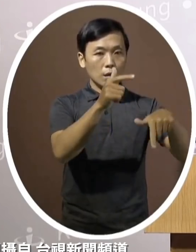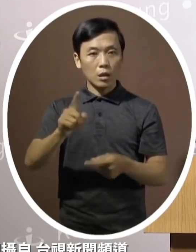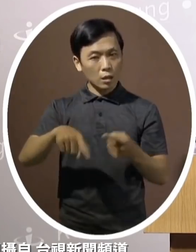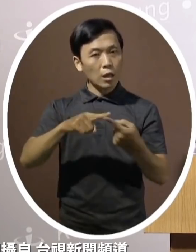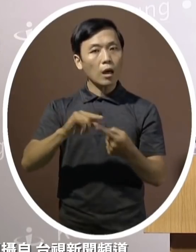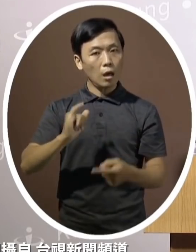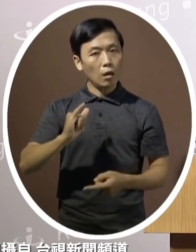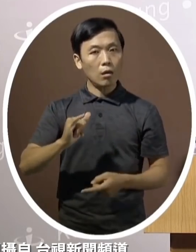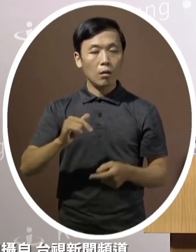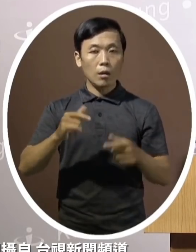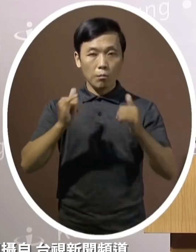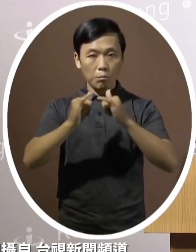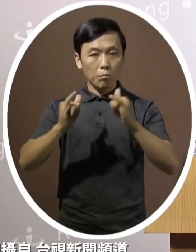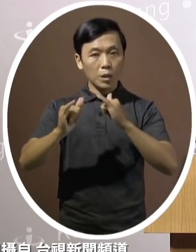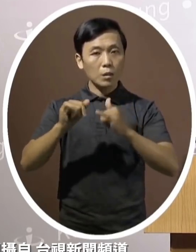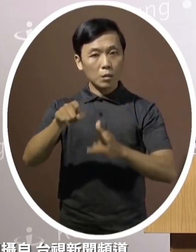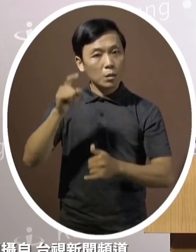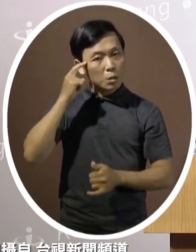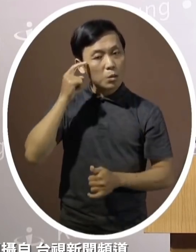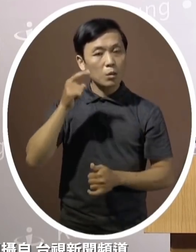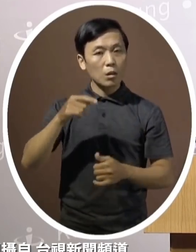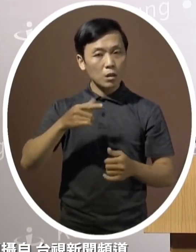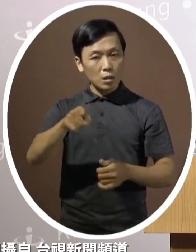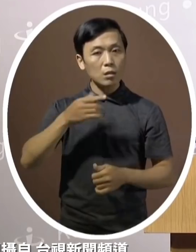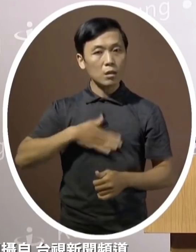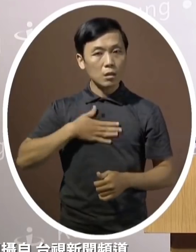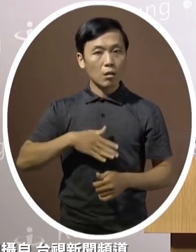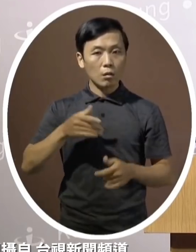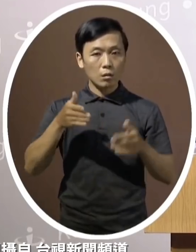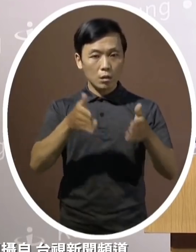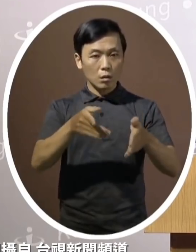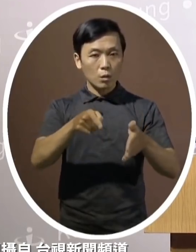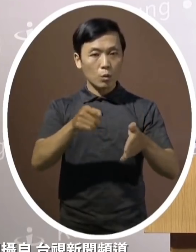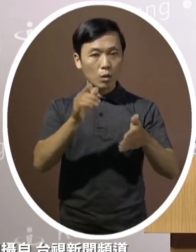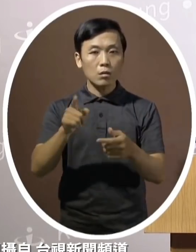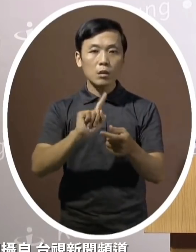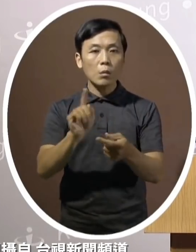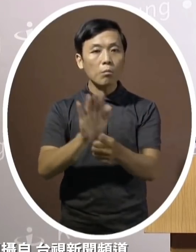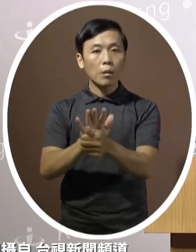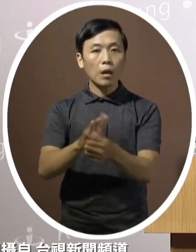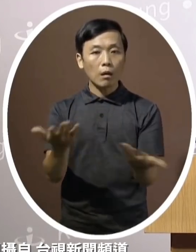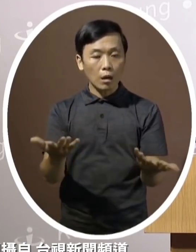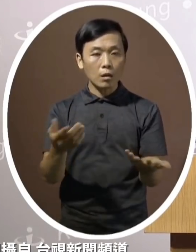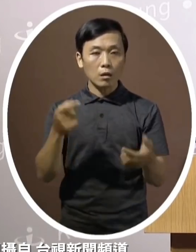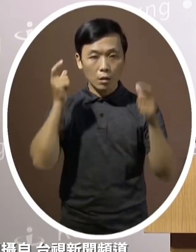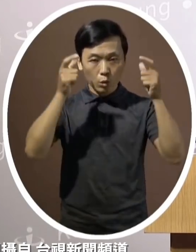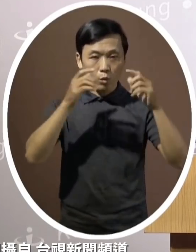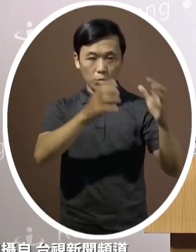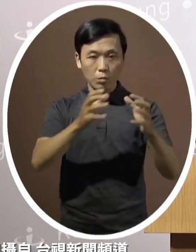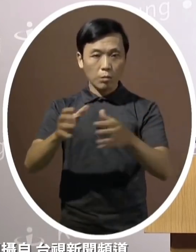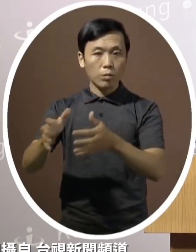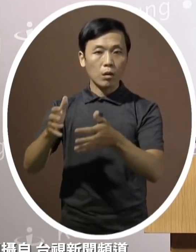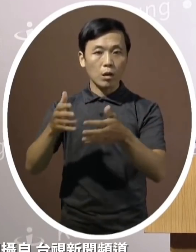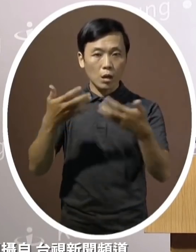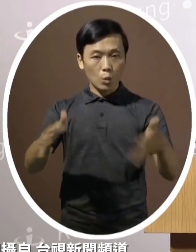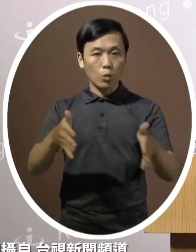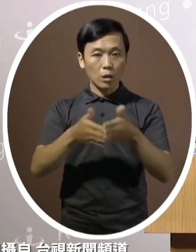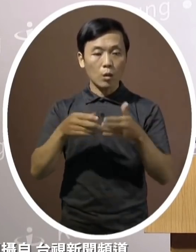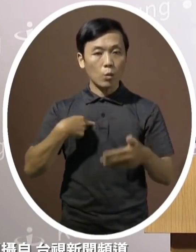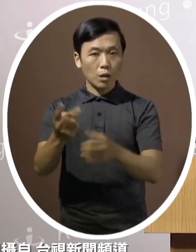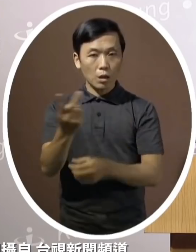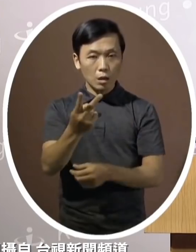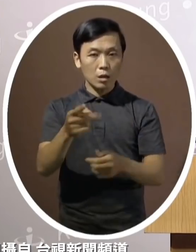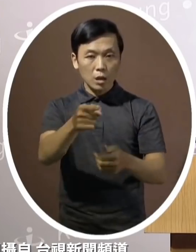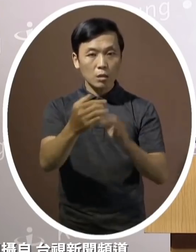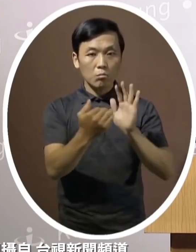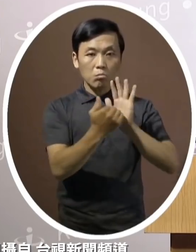三藏对高雄最有利，却不敢为高雄来争取大的建设，就。让我想到另外一件